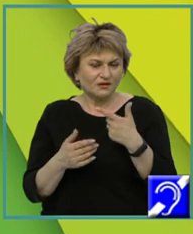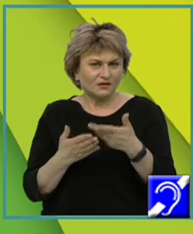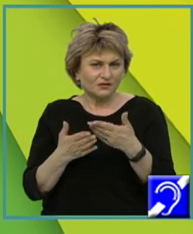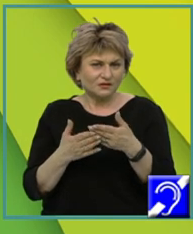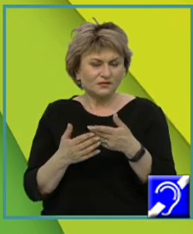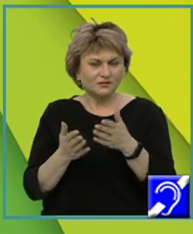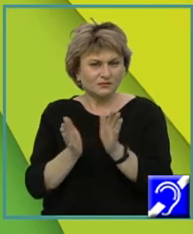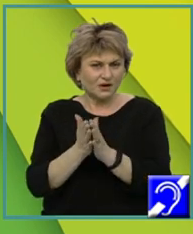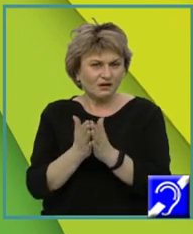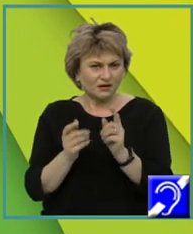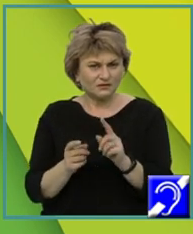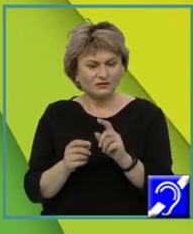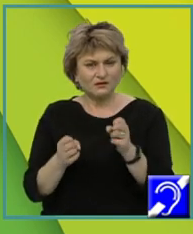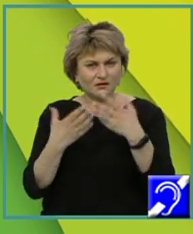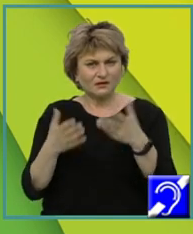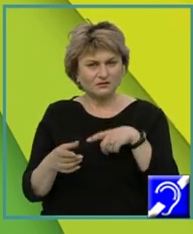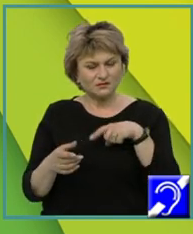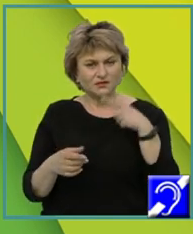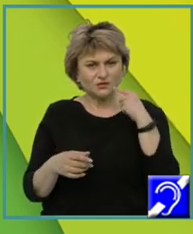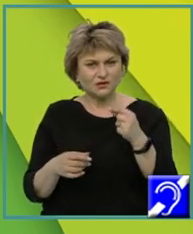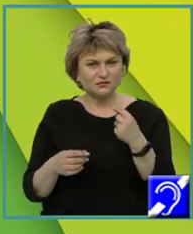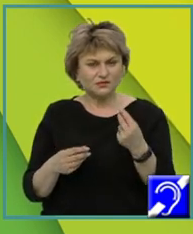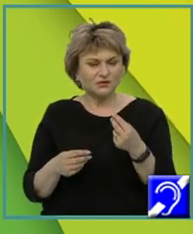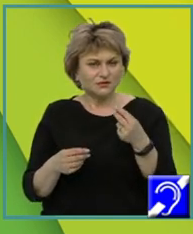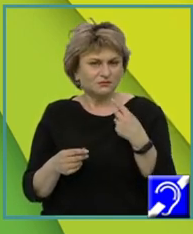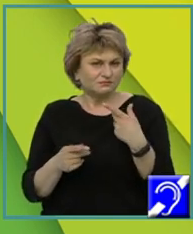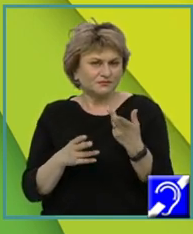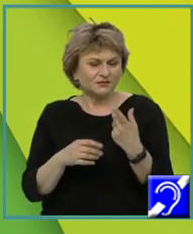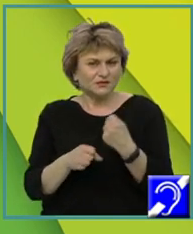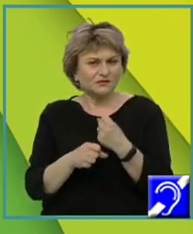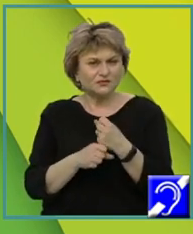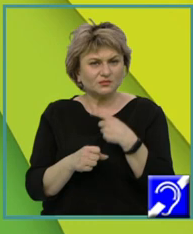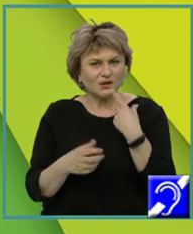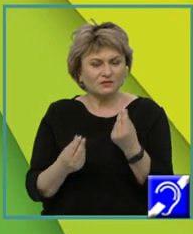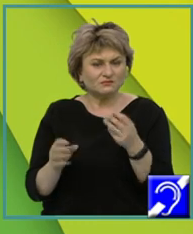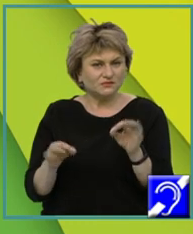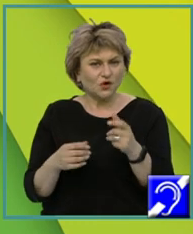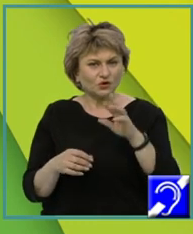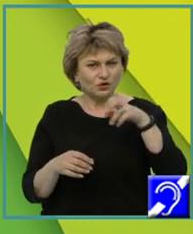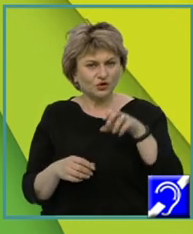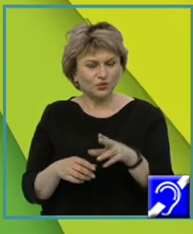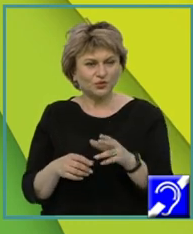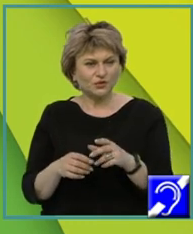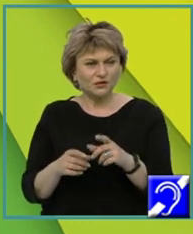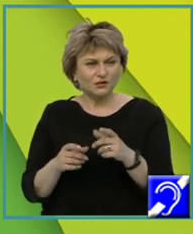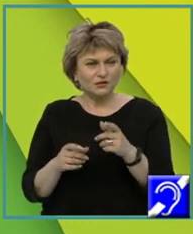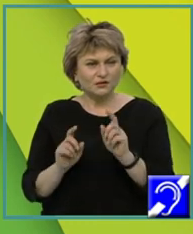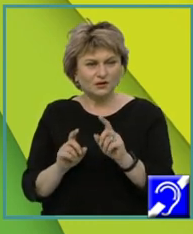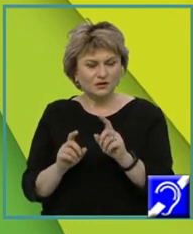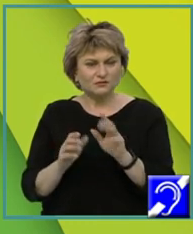Procust care Evident este rezultatul unei chiller tehnice narative a unui orgoliu de tehnicianul al